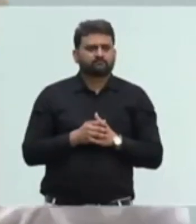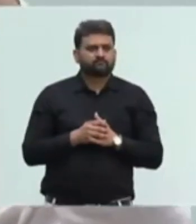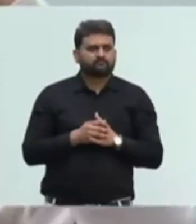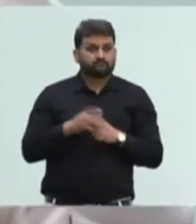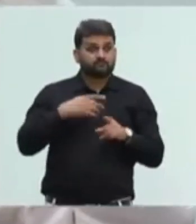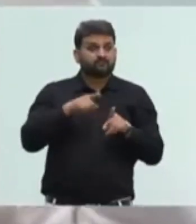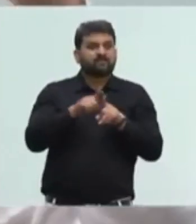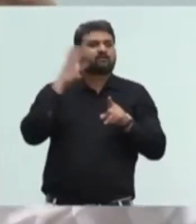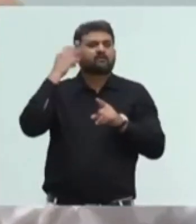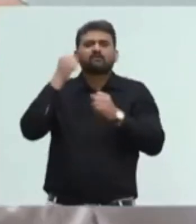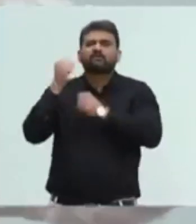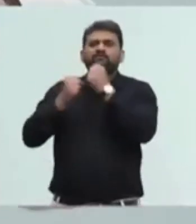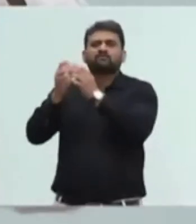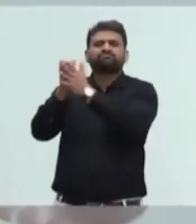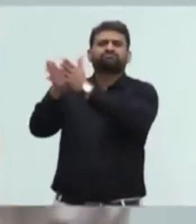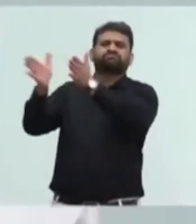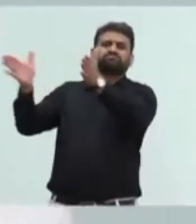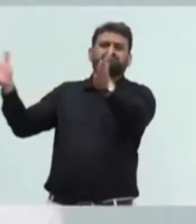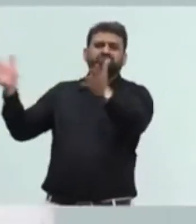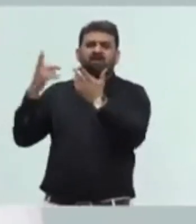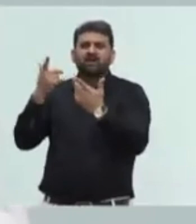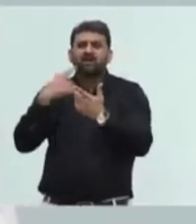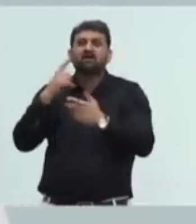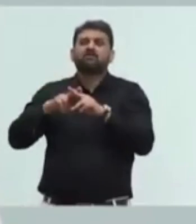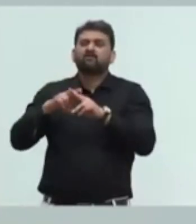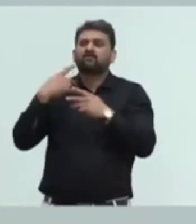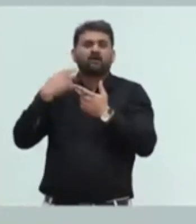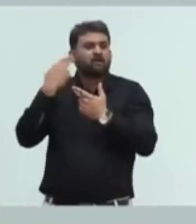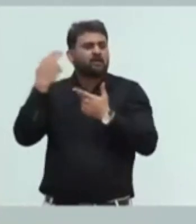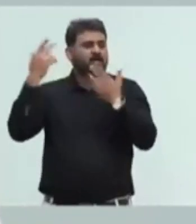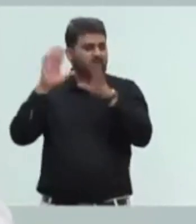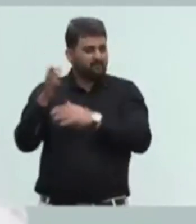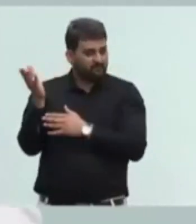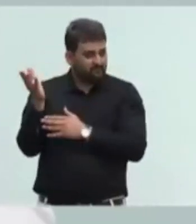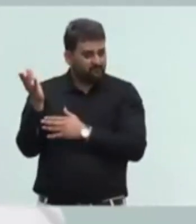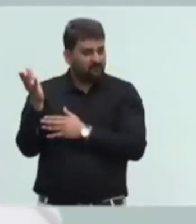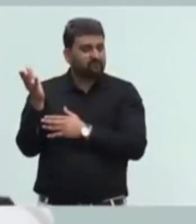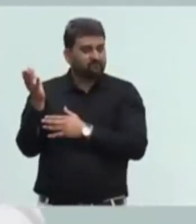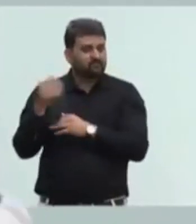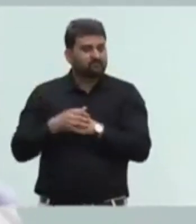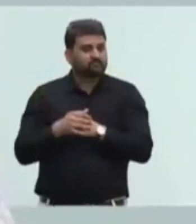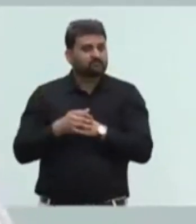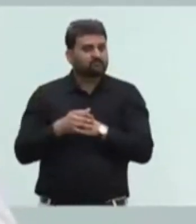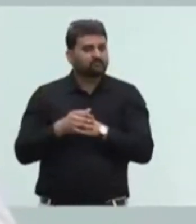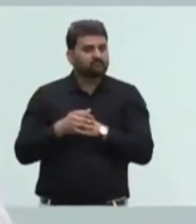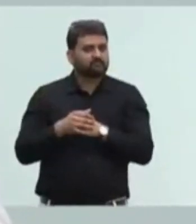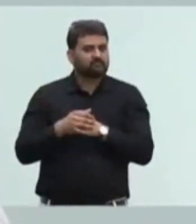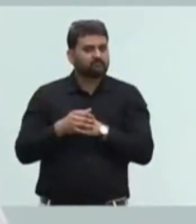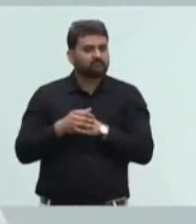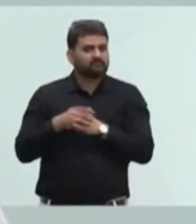कि जनरल खेल कि जगत में कोई व्यक्ति नाम लेते आता है है तो